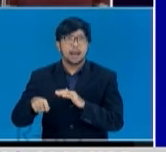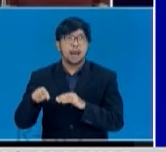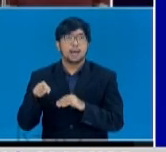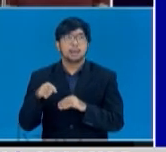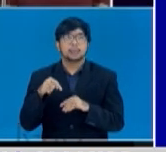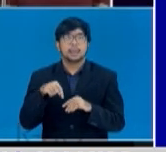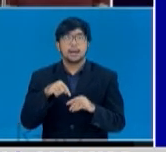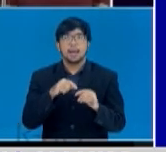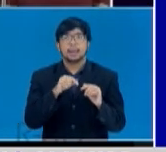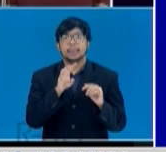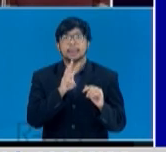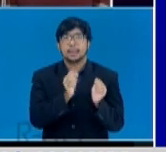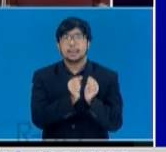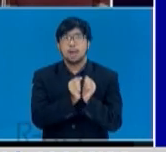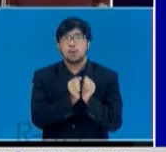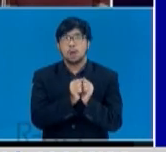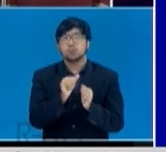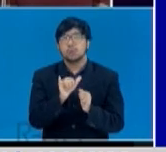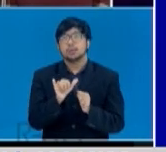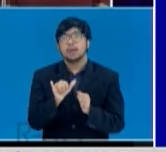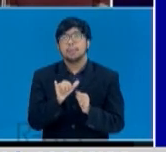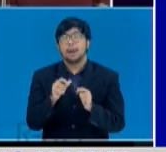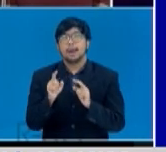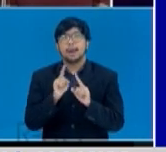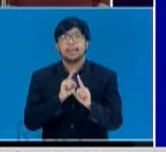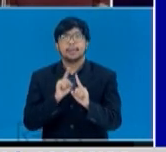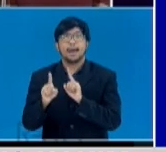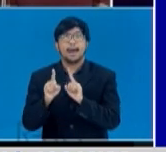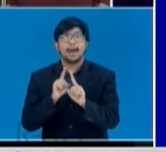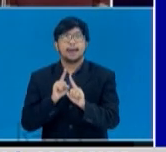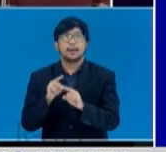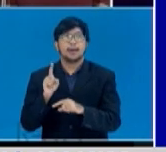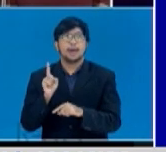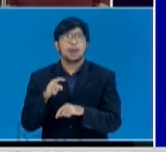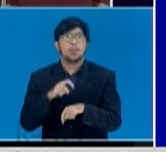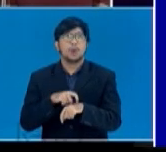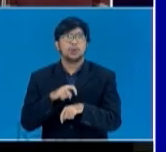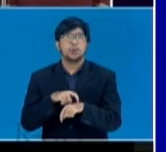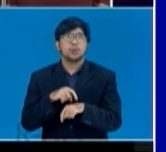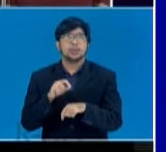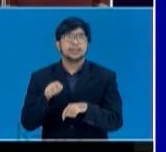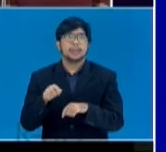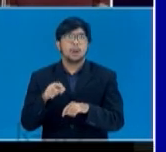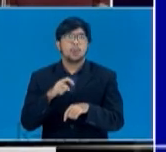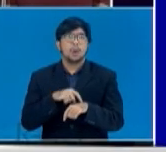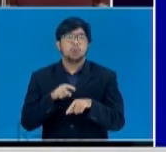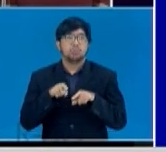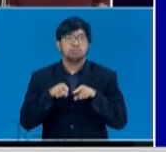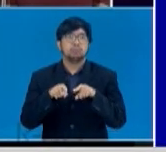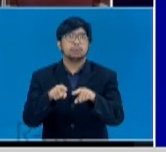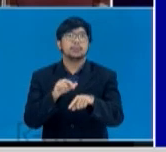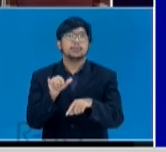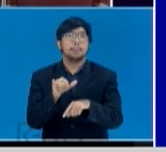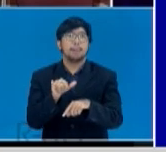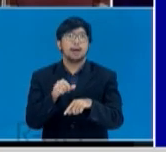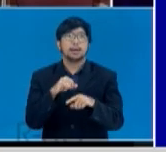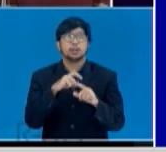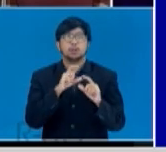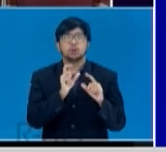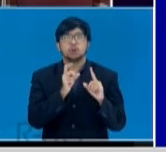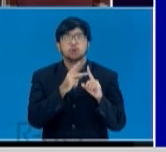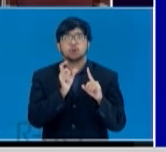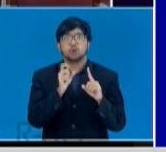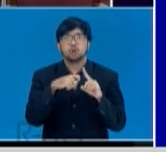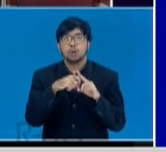persidangan secara bergiliran, di mana saat ini juga tengah berlangsung sidang untuk terdakwa Cuk Putranto dan Baikuni Wibowo di ruang sidang terpisah